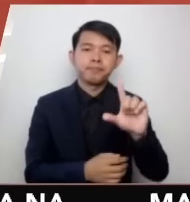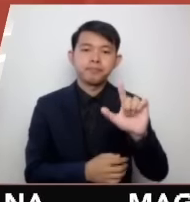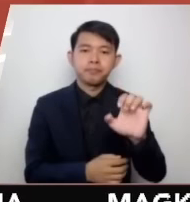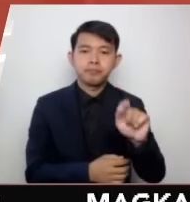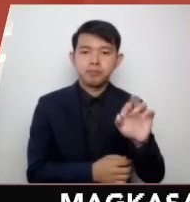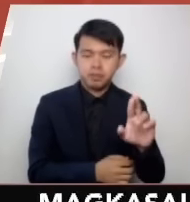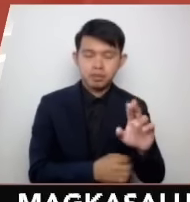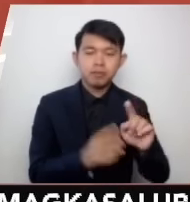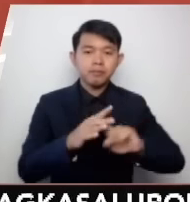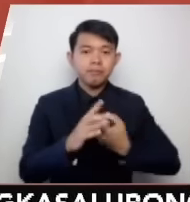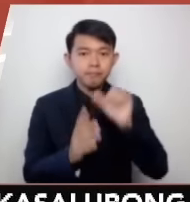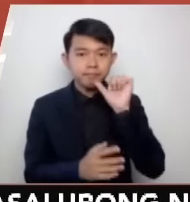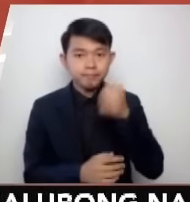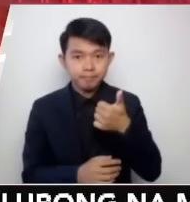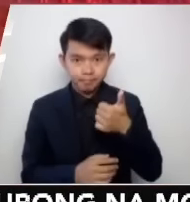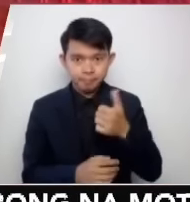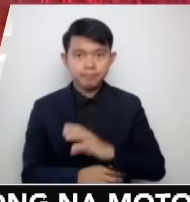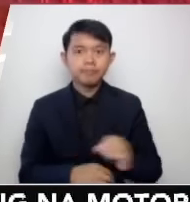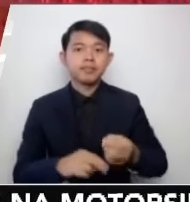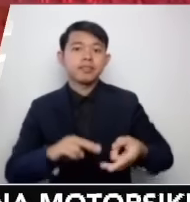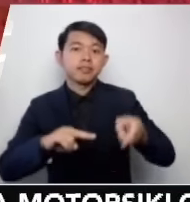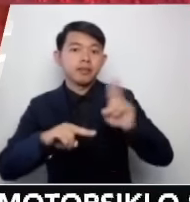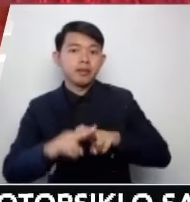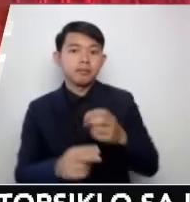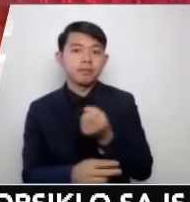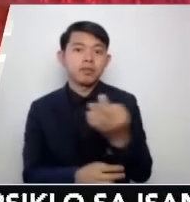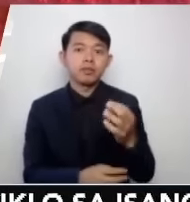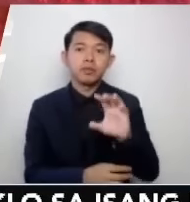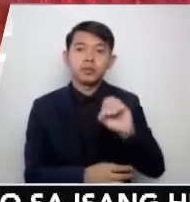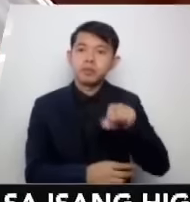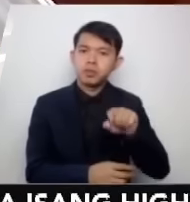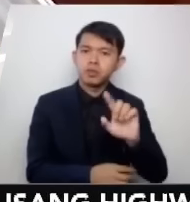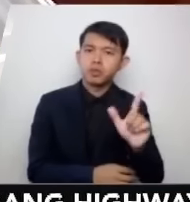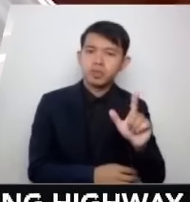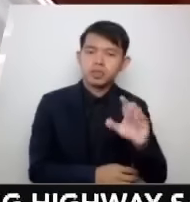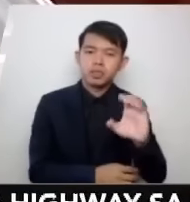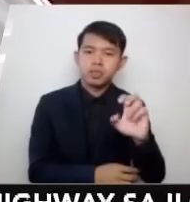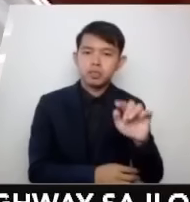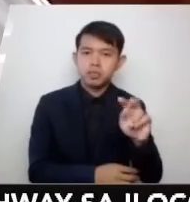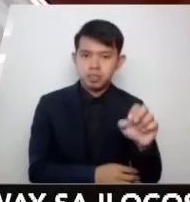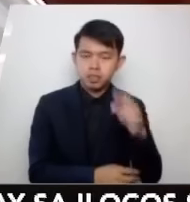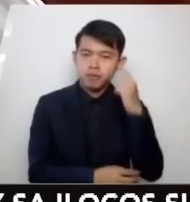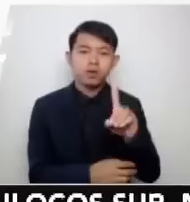naman ang dagdag sa diesel. Wala naman pong magiging galaw sa kerosene.